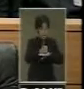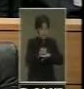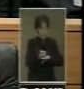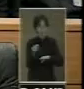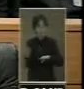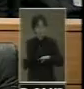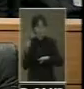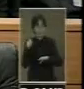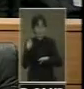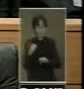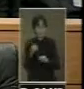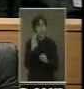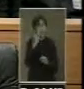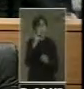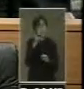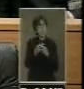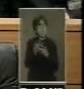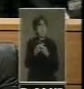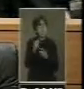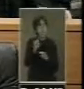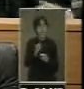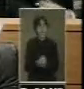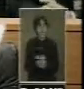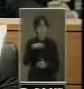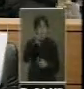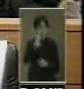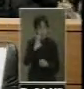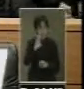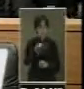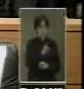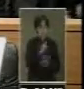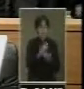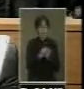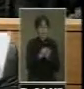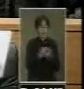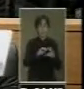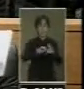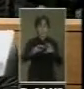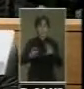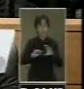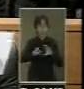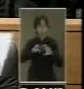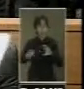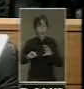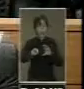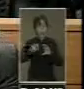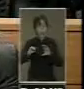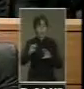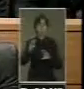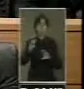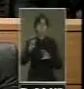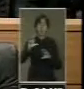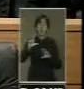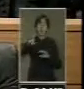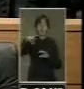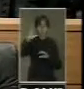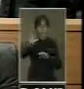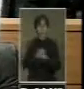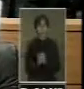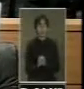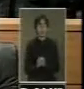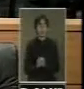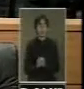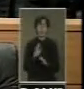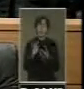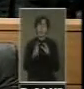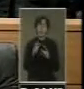บริษัทนี้โอนเงินหลายครั้งครับ200กว่าล้านบาทครับใน